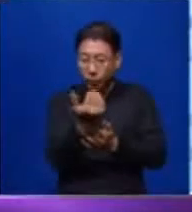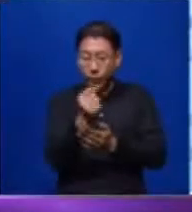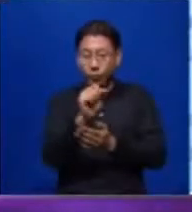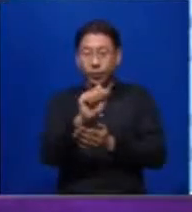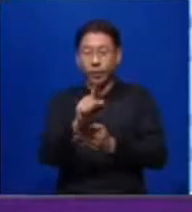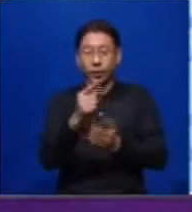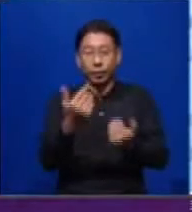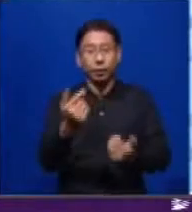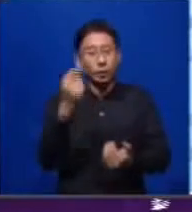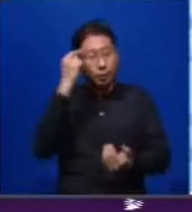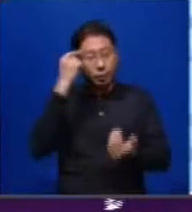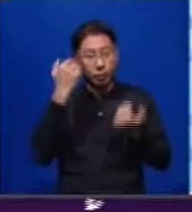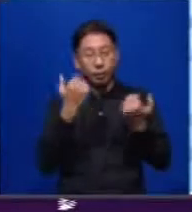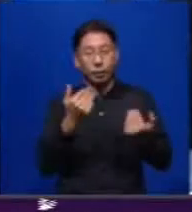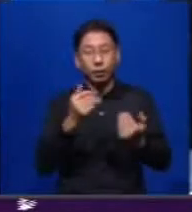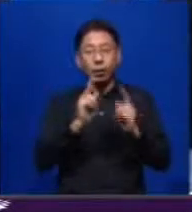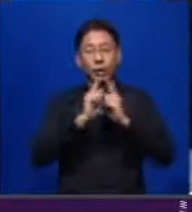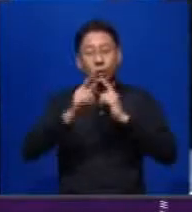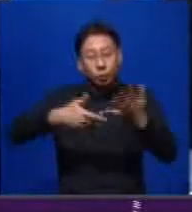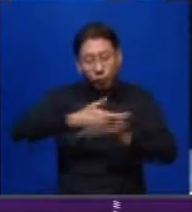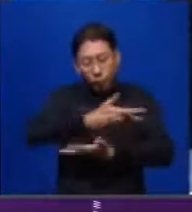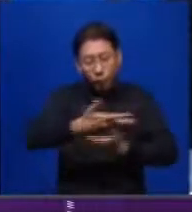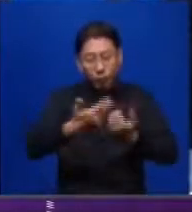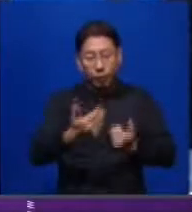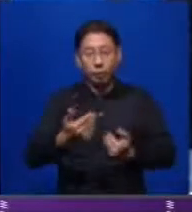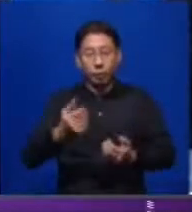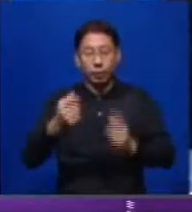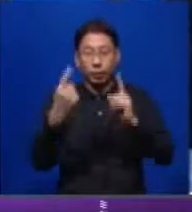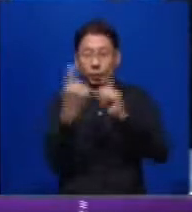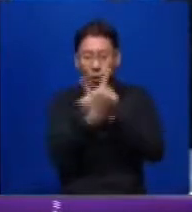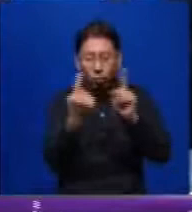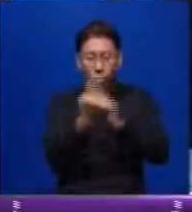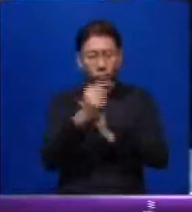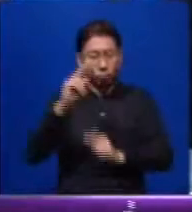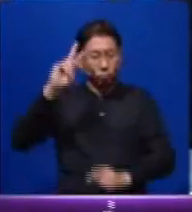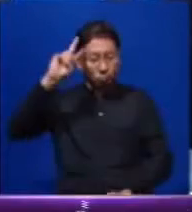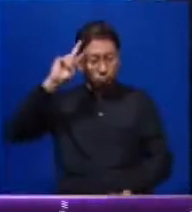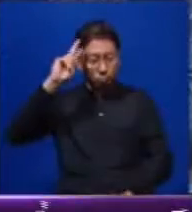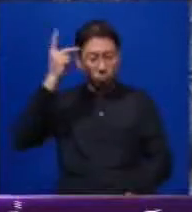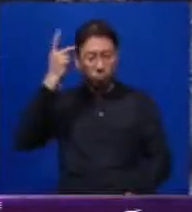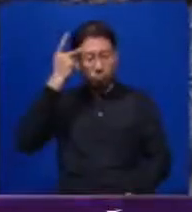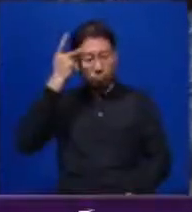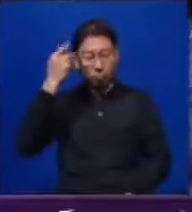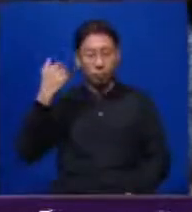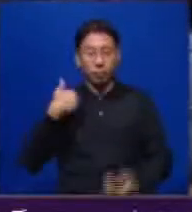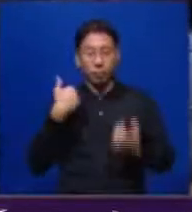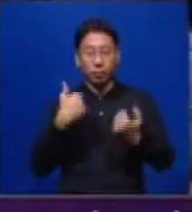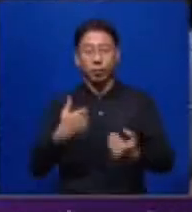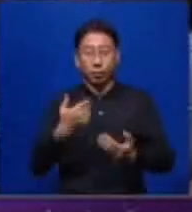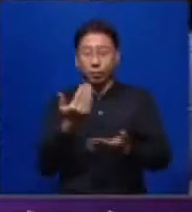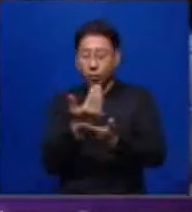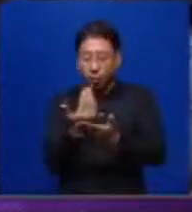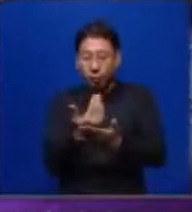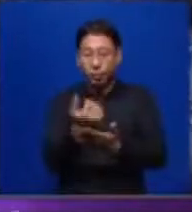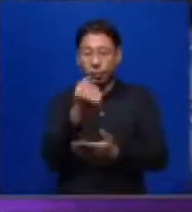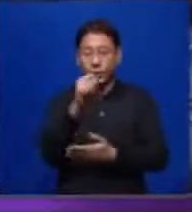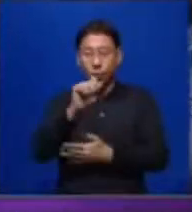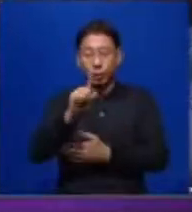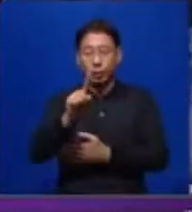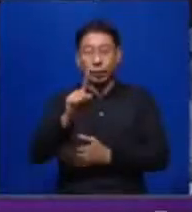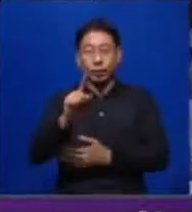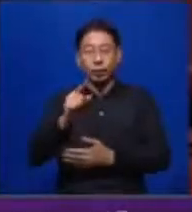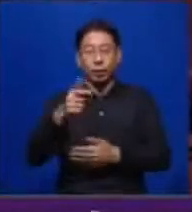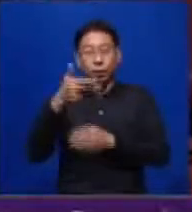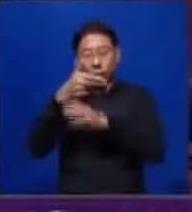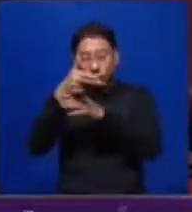กกตเองเขาก็มองว่าการเสวนาดังกล่าวทำให้สังคมเกิดความเข้าใจผิดโดยหลังจากที่สถานีวิทยุโทรทัศน์แห่งประเทศไทย